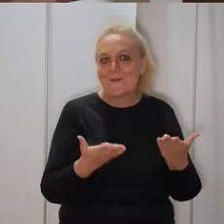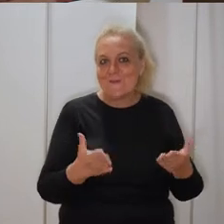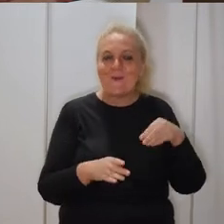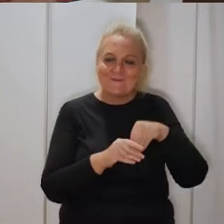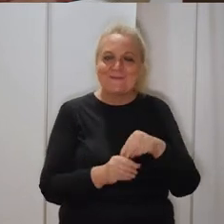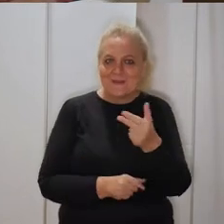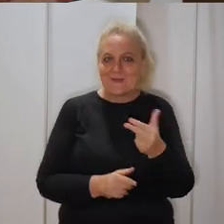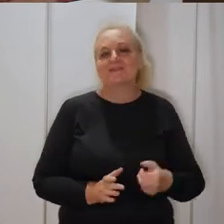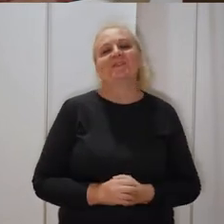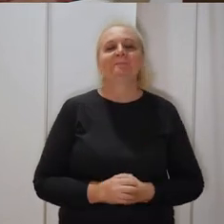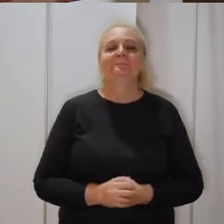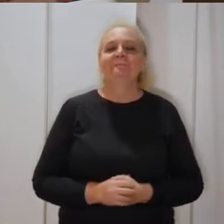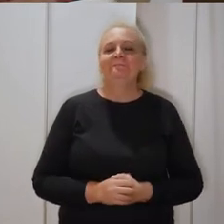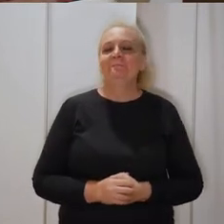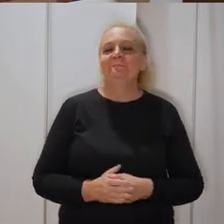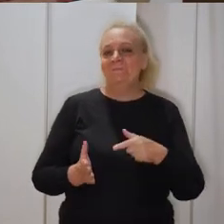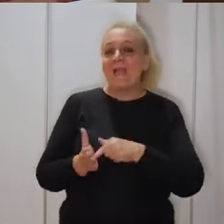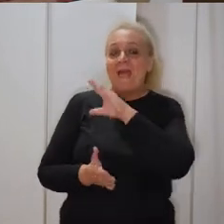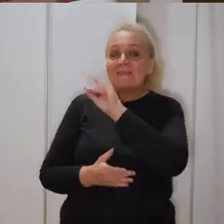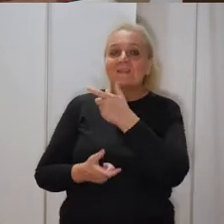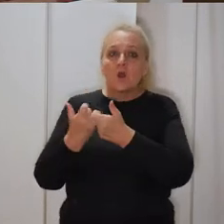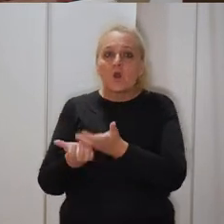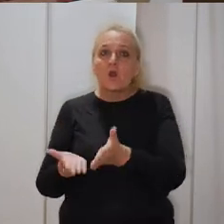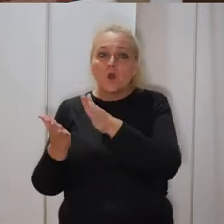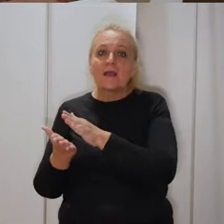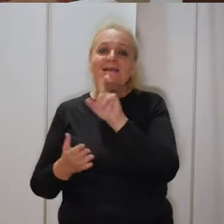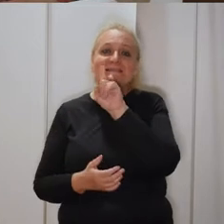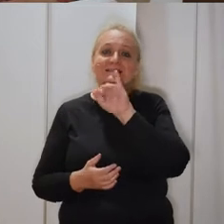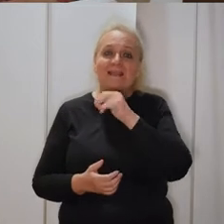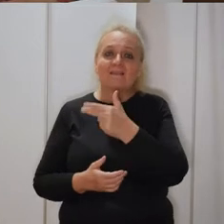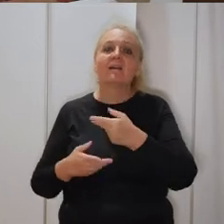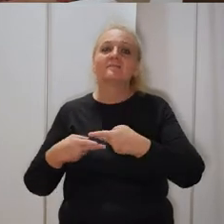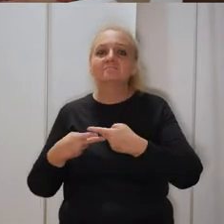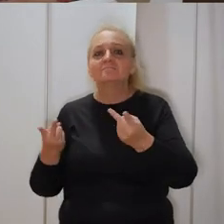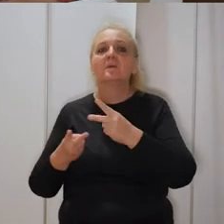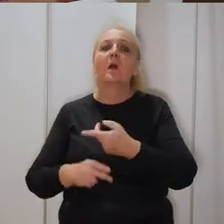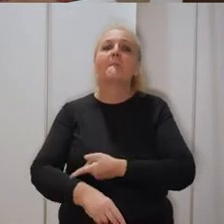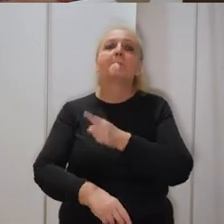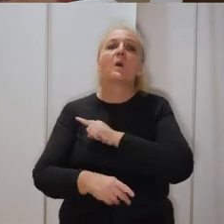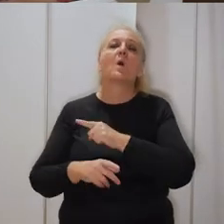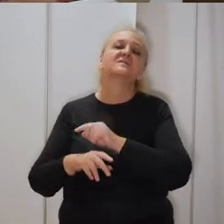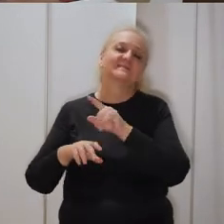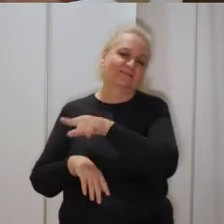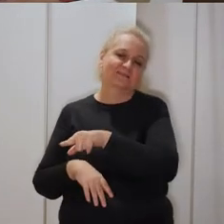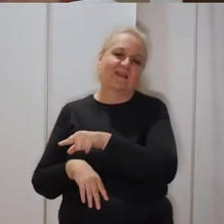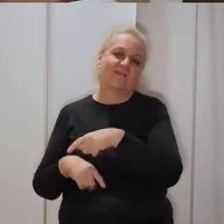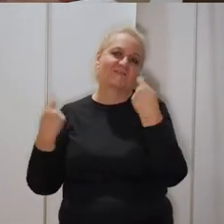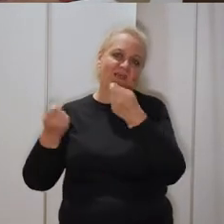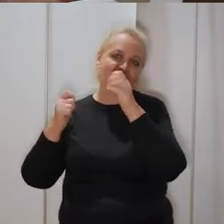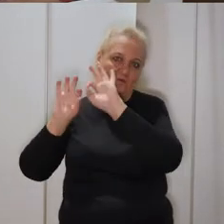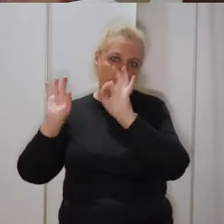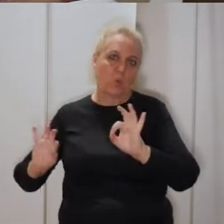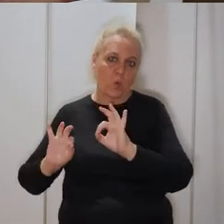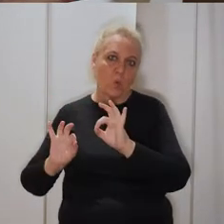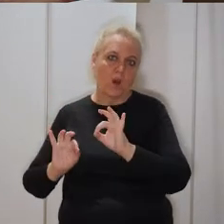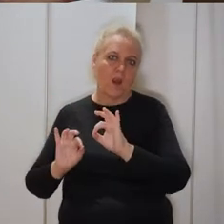w tej dziedzinie. Tak, Edyta robiła okładkę do babskiego zina, który jest wydawany przy okazji Poznańskiego Festiwalu Sztuki Komiksowej, która była